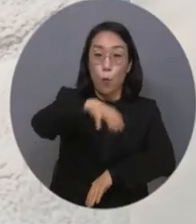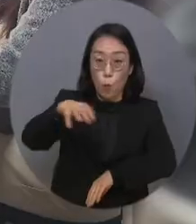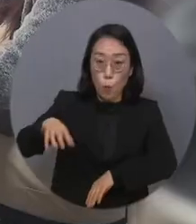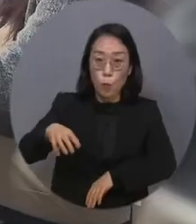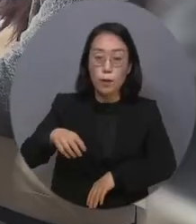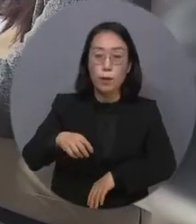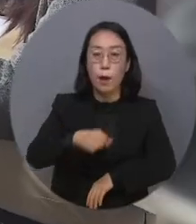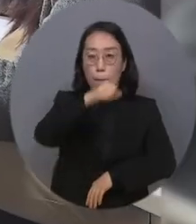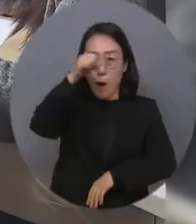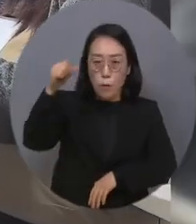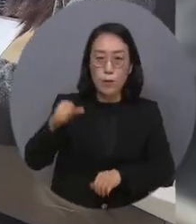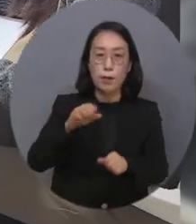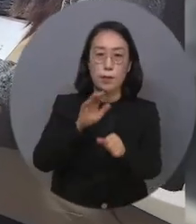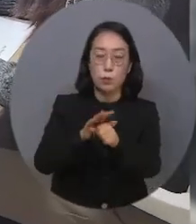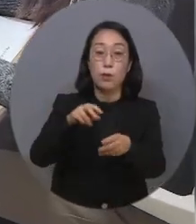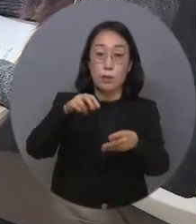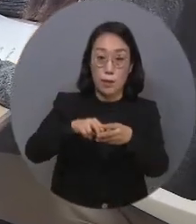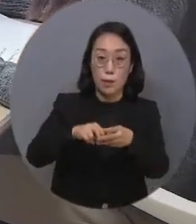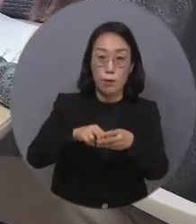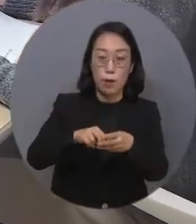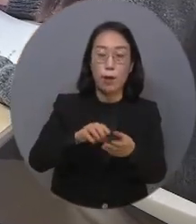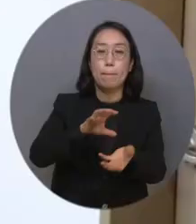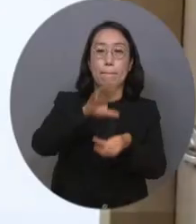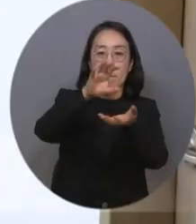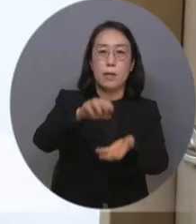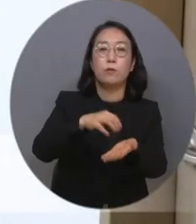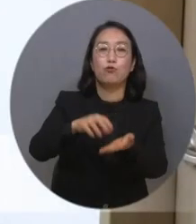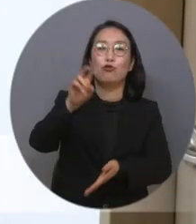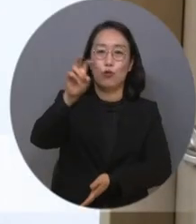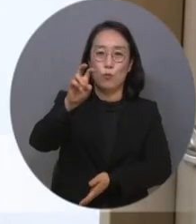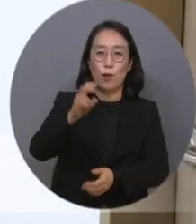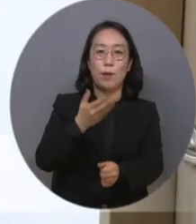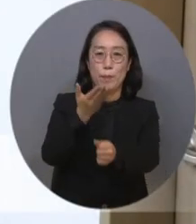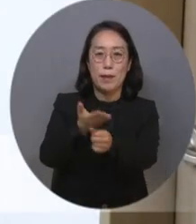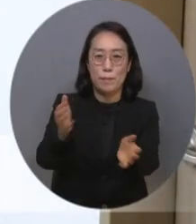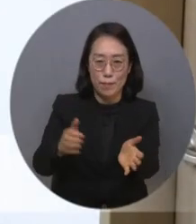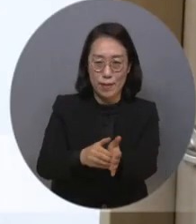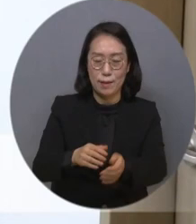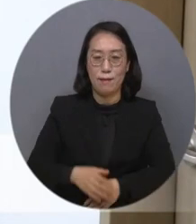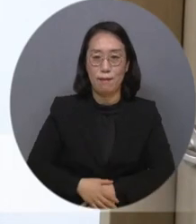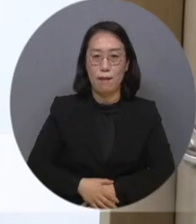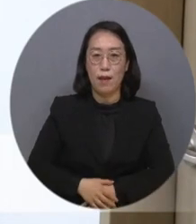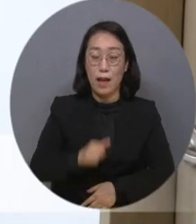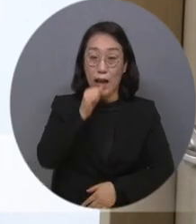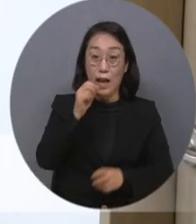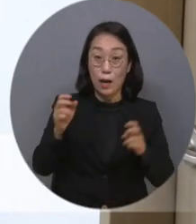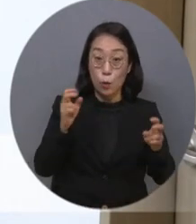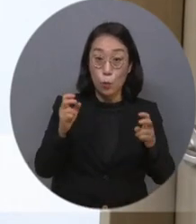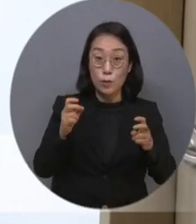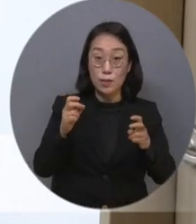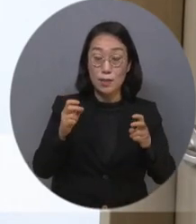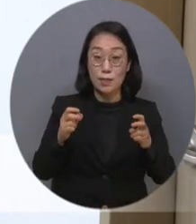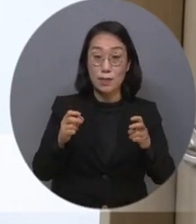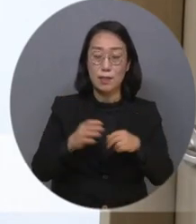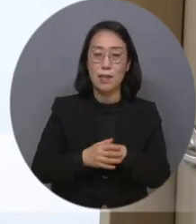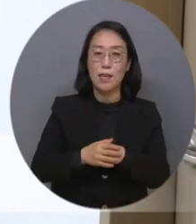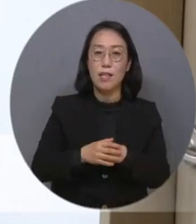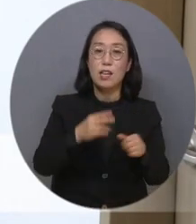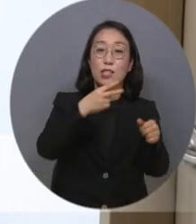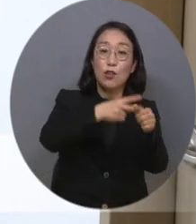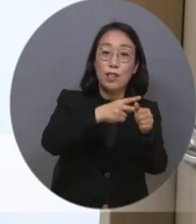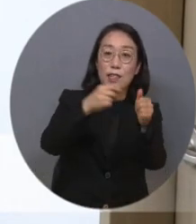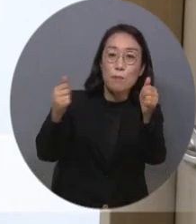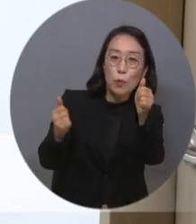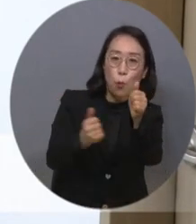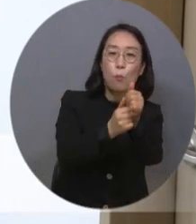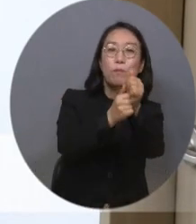평생교육지원센터에 순봇 20대를 보급했습니다. 네, 이 로봇이 교실에서 보조교사의 역할을 톡톡히